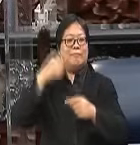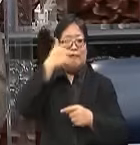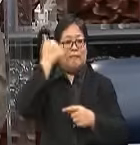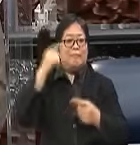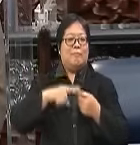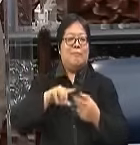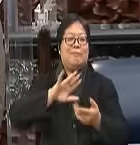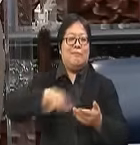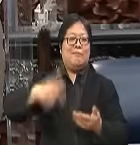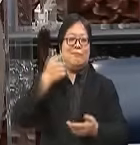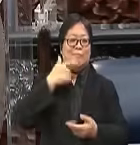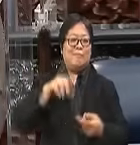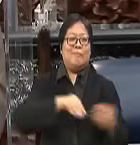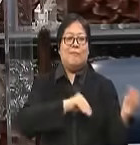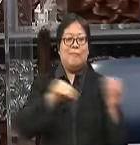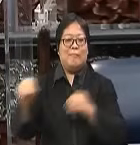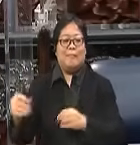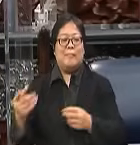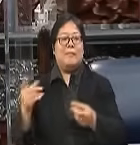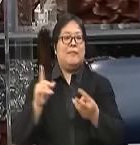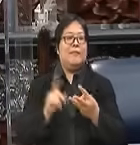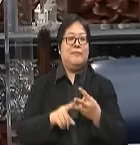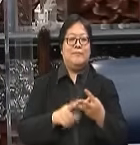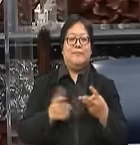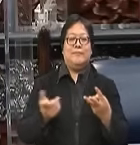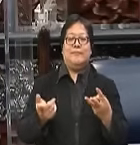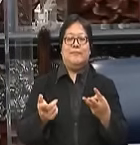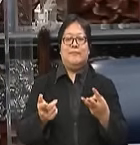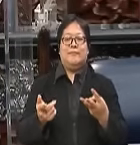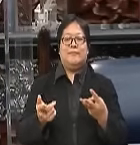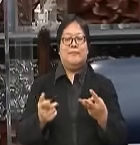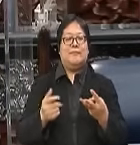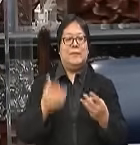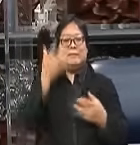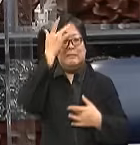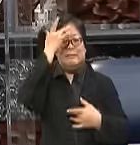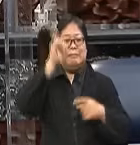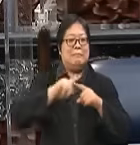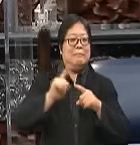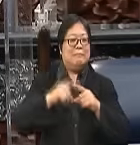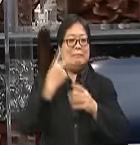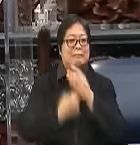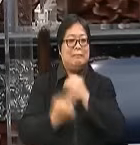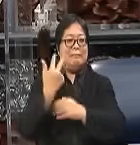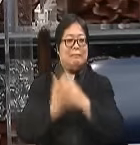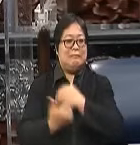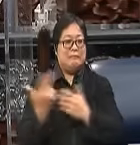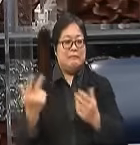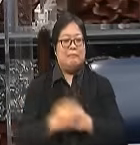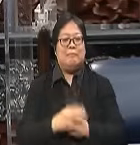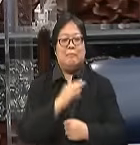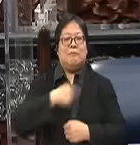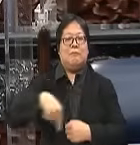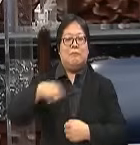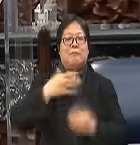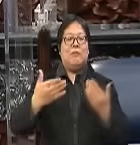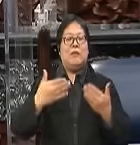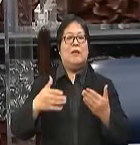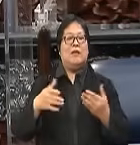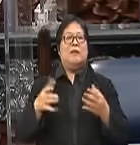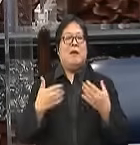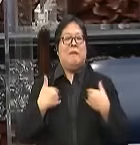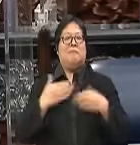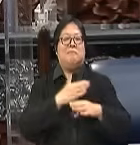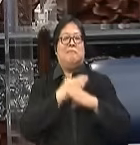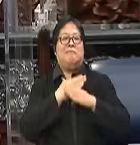indorent Michael berpindah kemudian nah komoditi dan juga mereka mengumpulkan dikalangan m3se